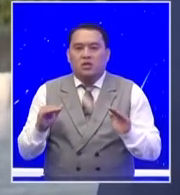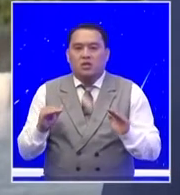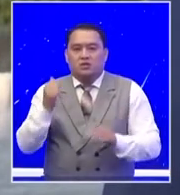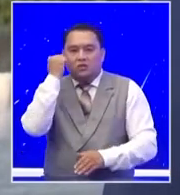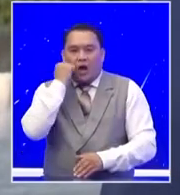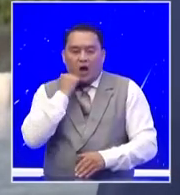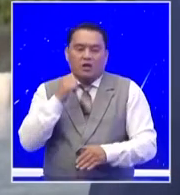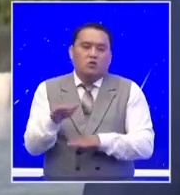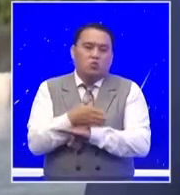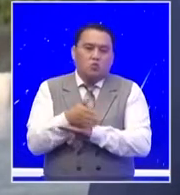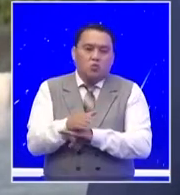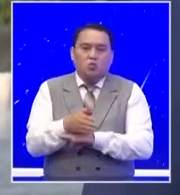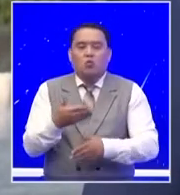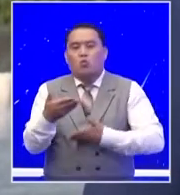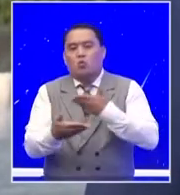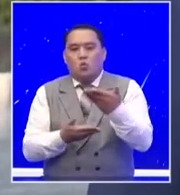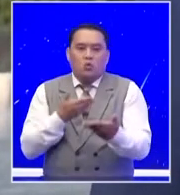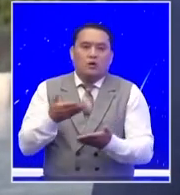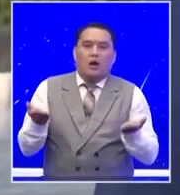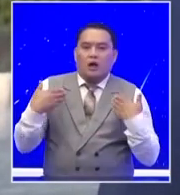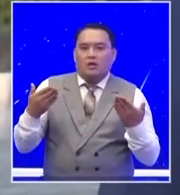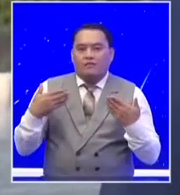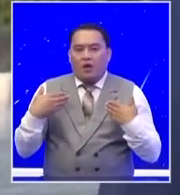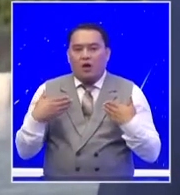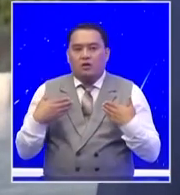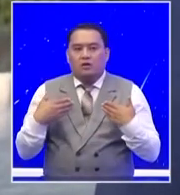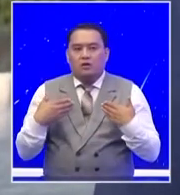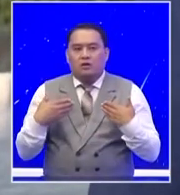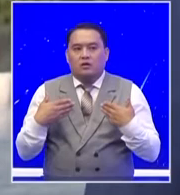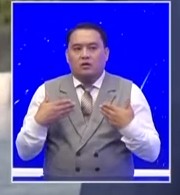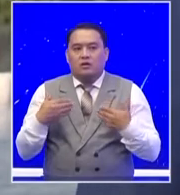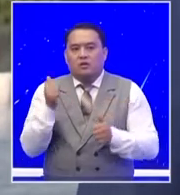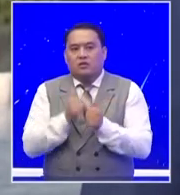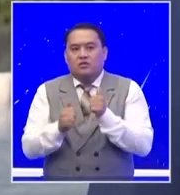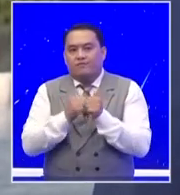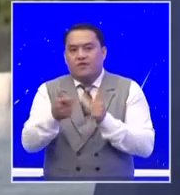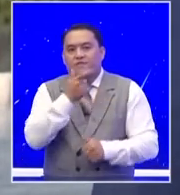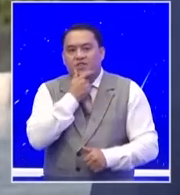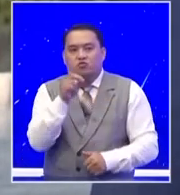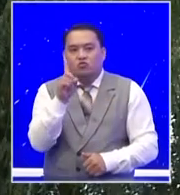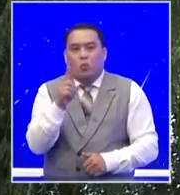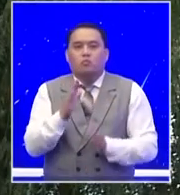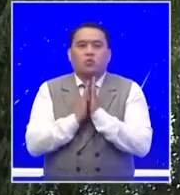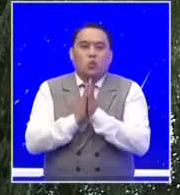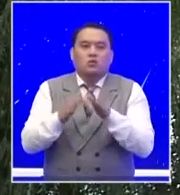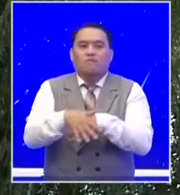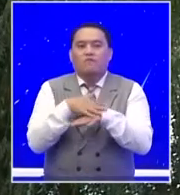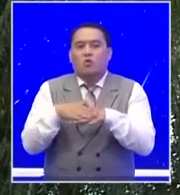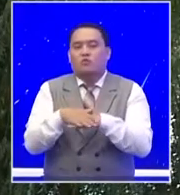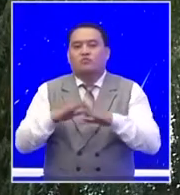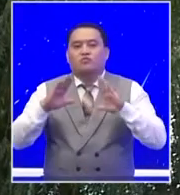пожилые гуляют. Люди здесь ходят скандинавской ходьбой, я часто вижу. Единственная просьба, я хочу